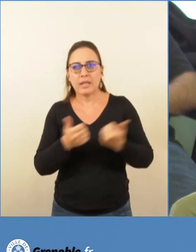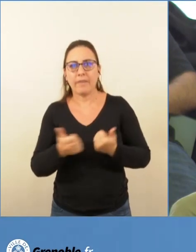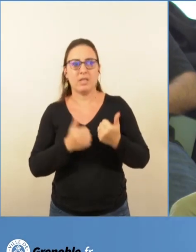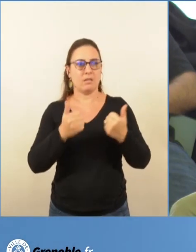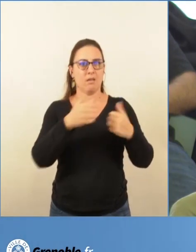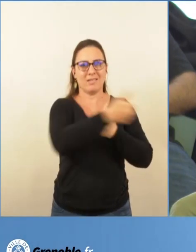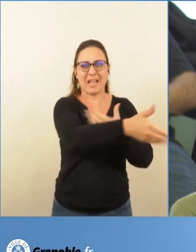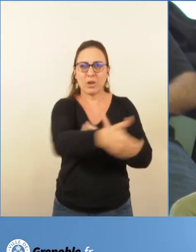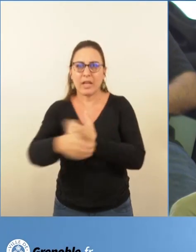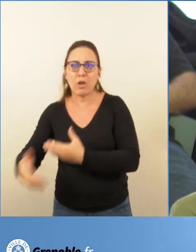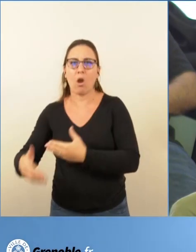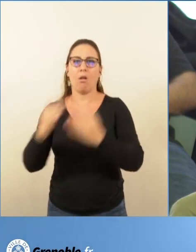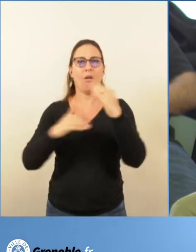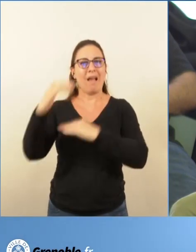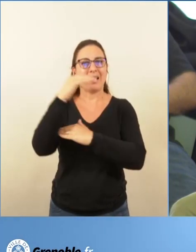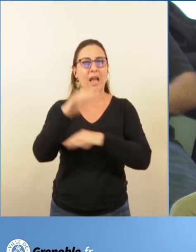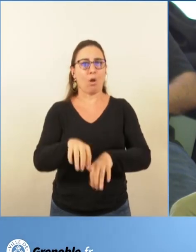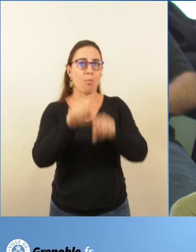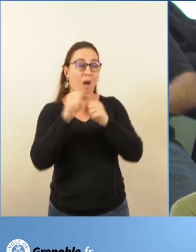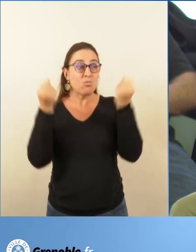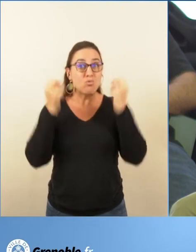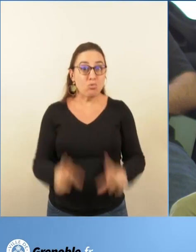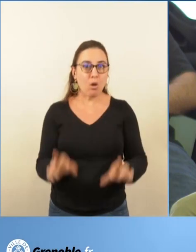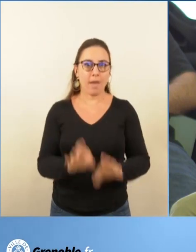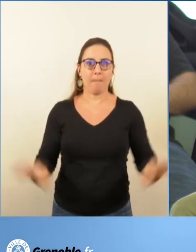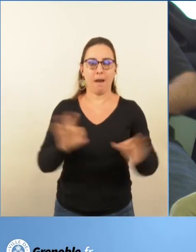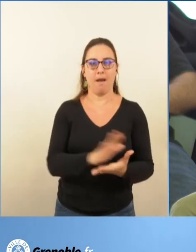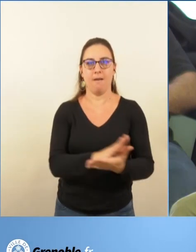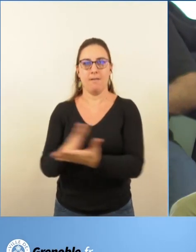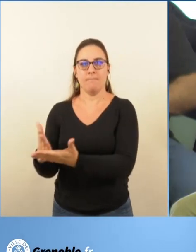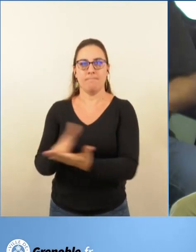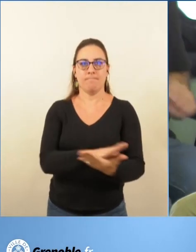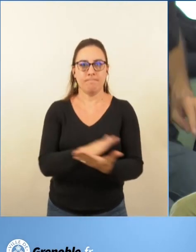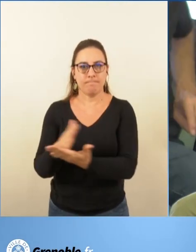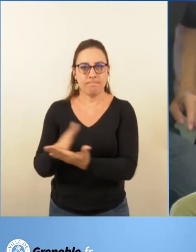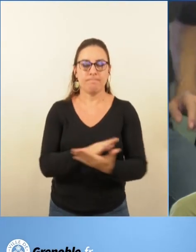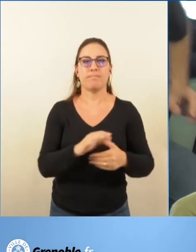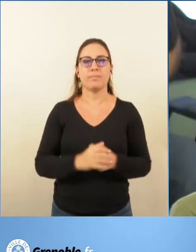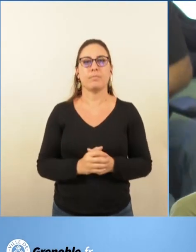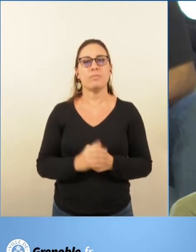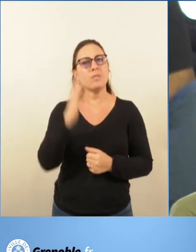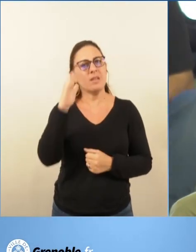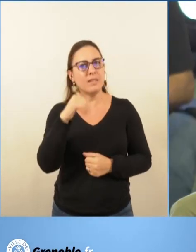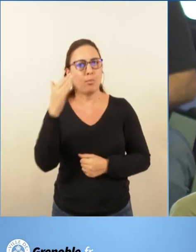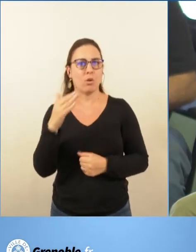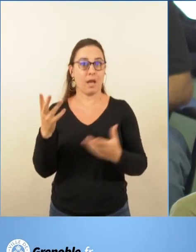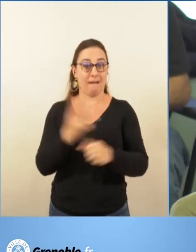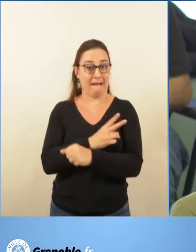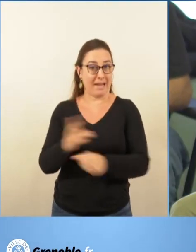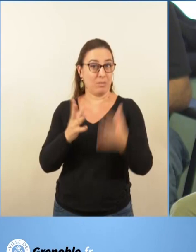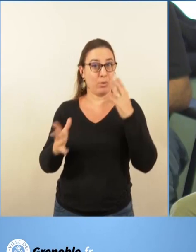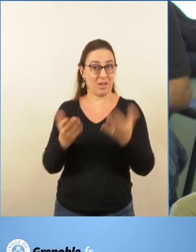ne permettent pas d'avoir de certitudes aussi le risque que cette situation dégradée perdure